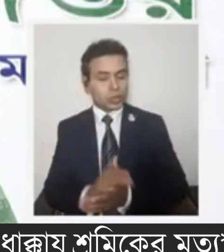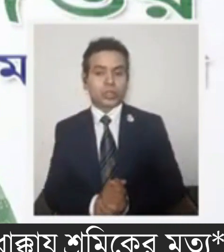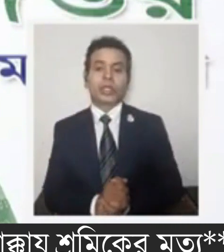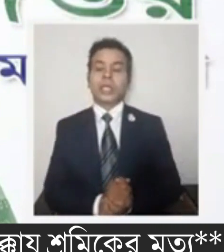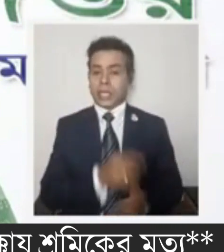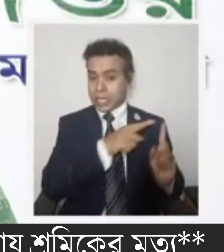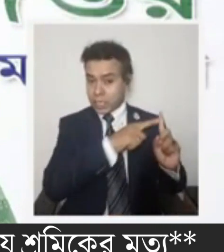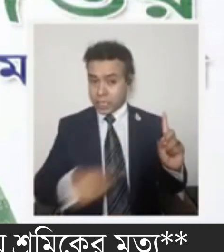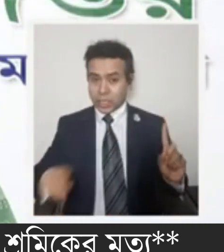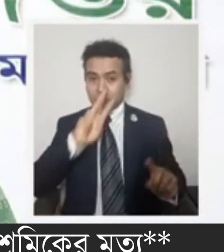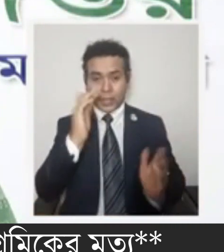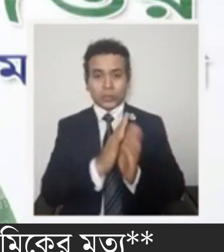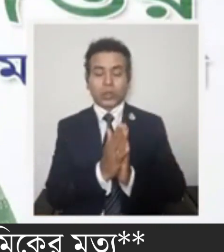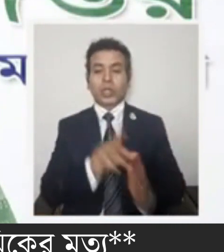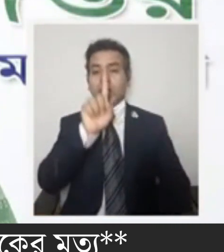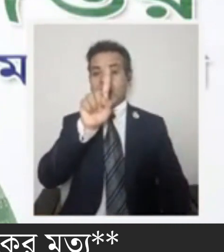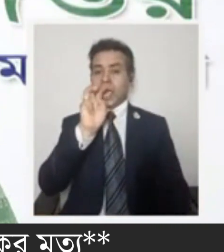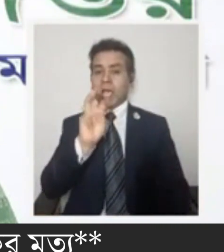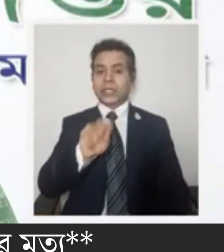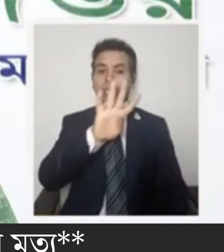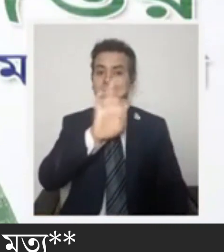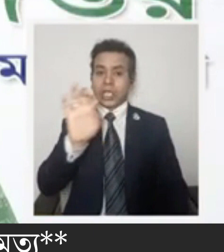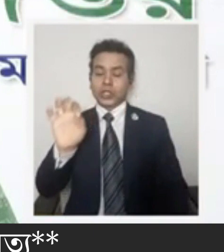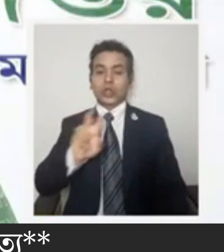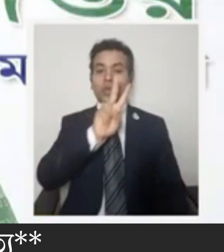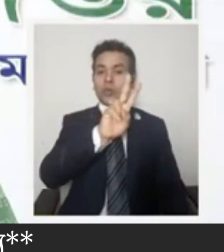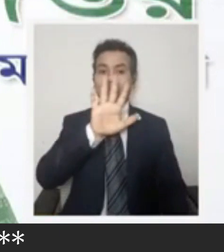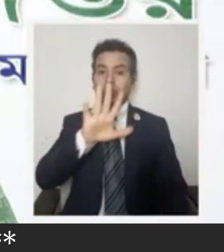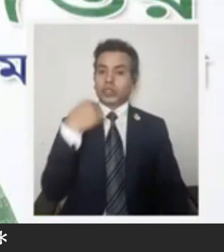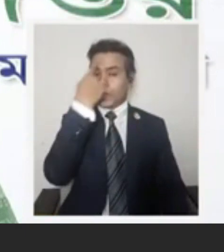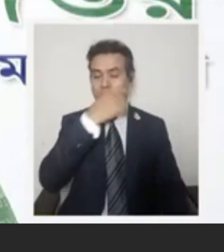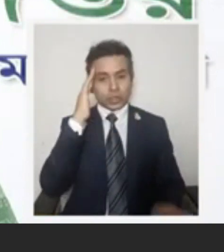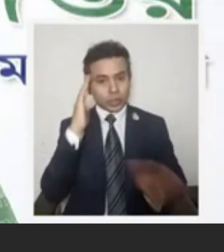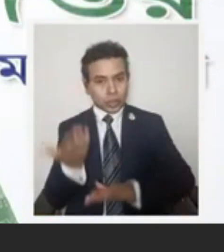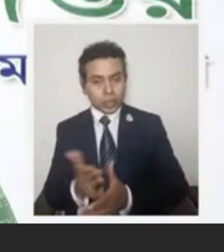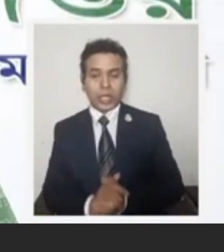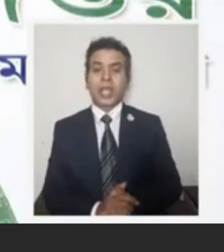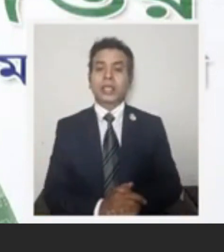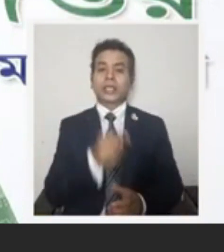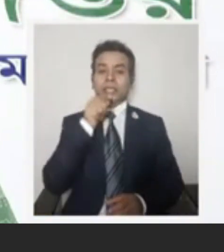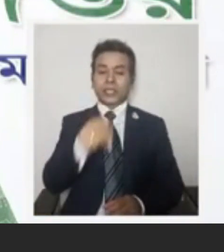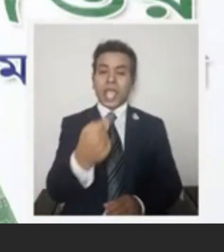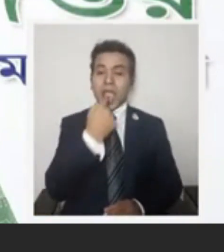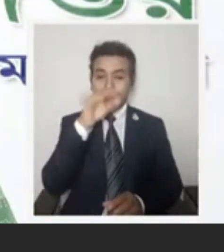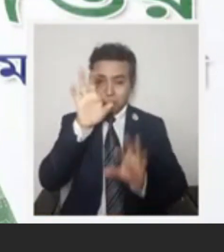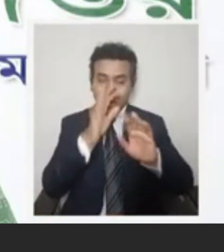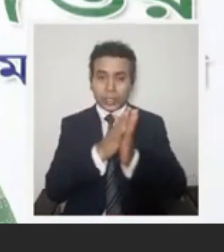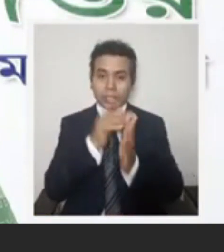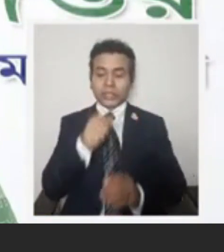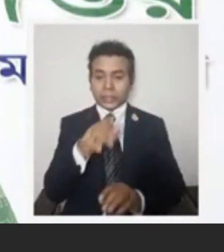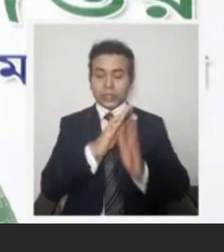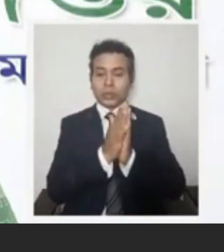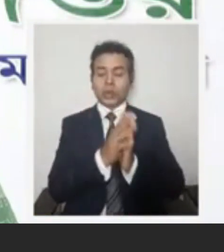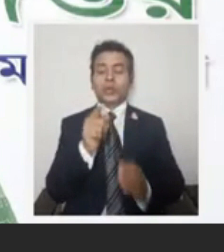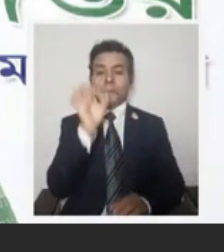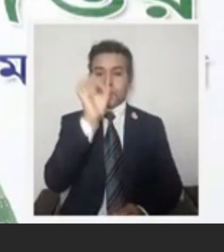হয় 17 জুনের বুলেটিনে। বুলেটিনে বরাবরের মতো করোনা ভাইরাস থেকে সুরক্ষিত থাকতে সবাইকে সাবান দিয়ে হাত ধোয়া, মুখে